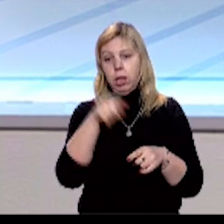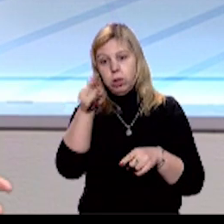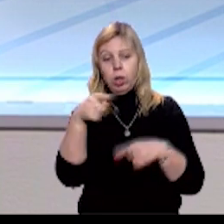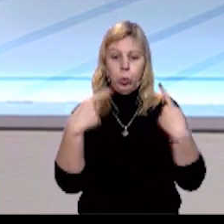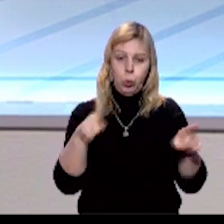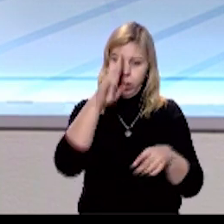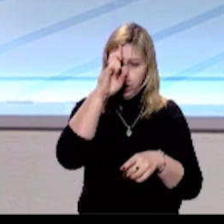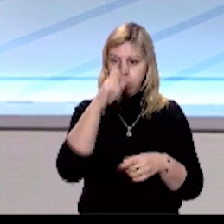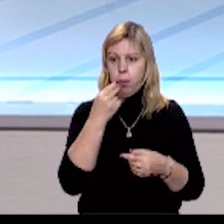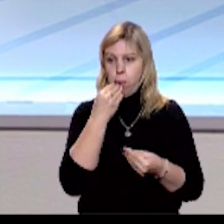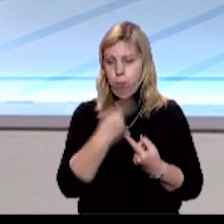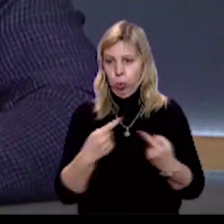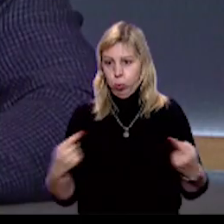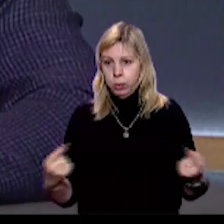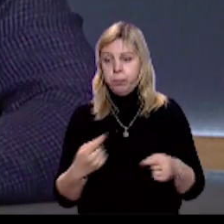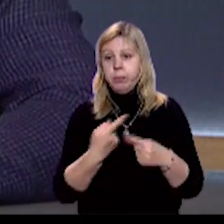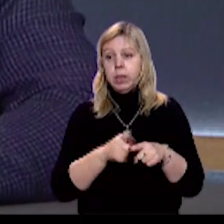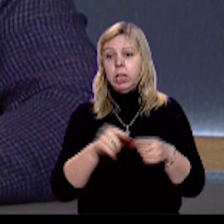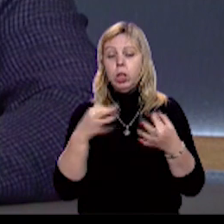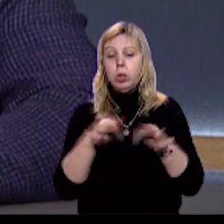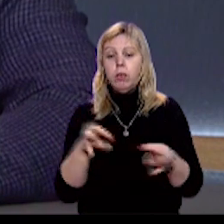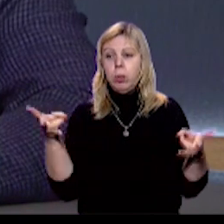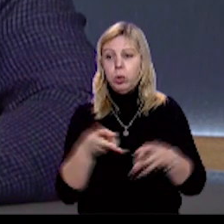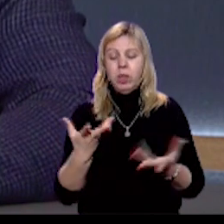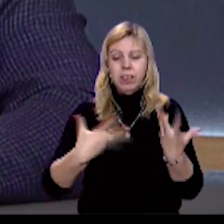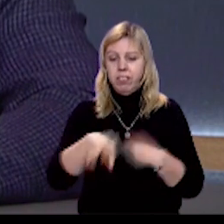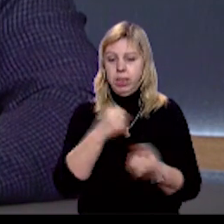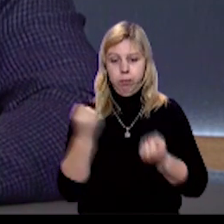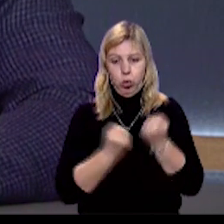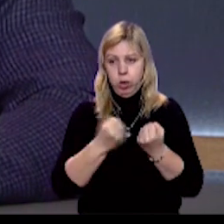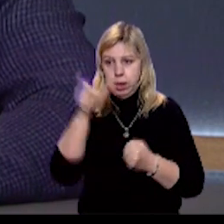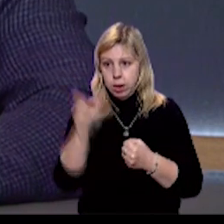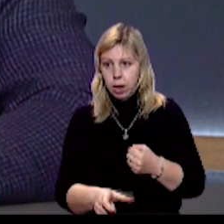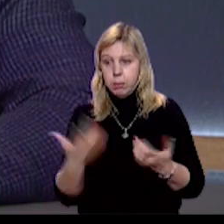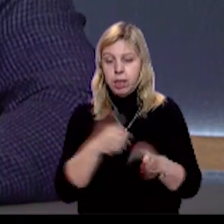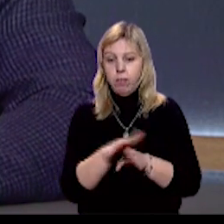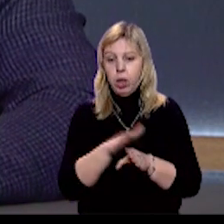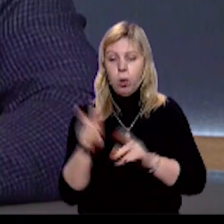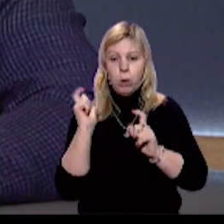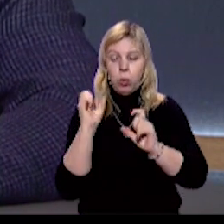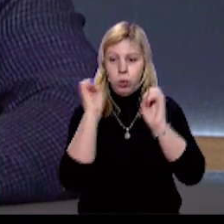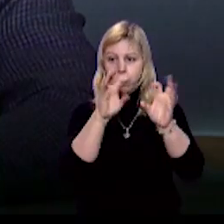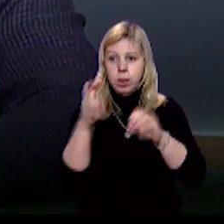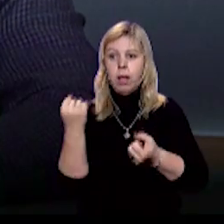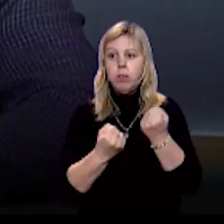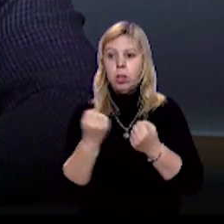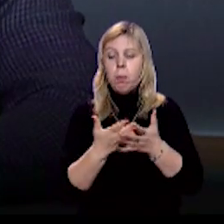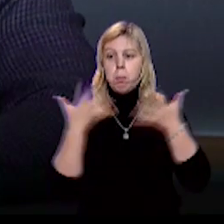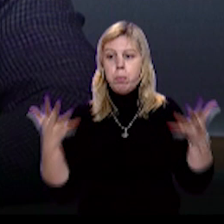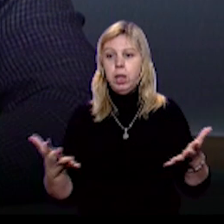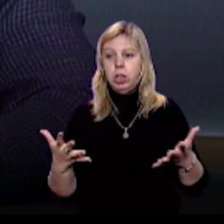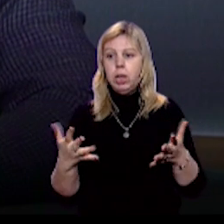країни продукт? Ну, такі дозволи потрібні всім водіям, які виконують перевезення на автомобілях